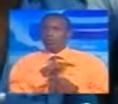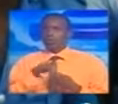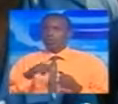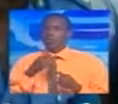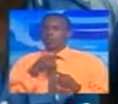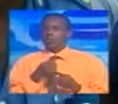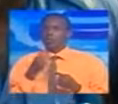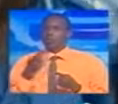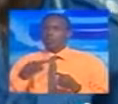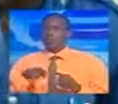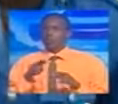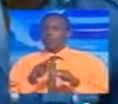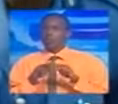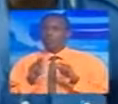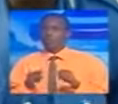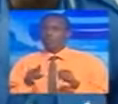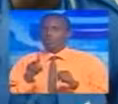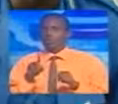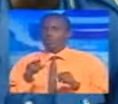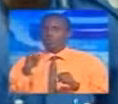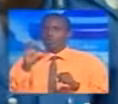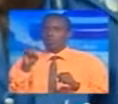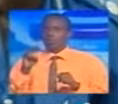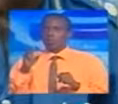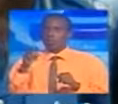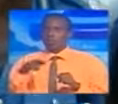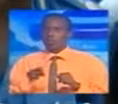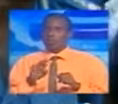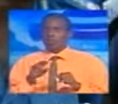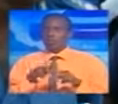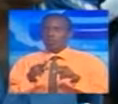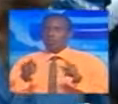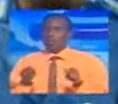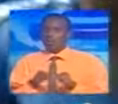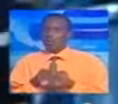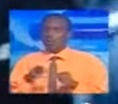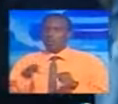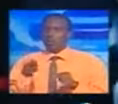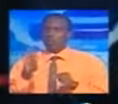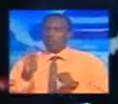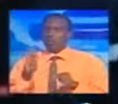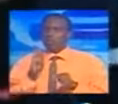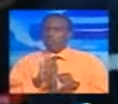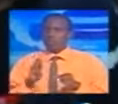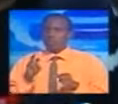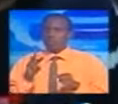Nous avons placé les 150 familles de la première incendie à l'école Balbala 3.